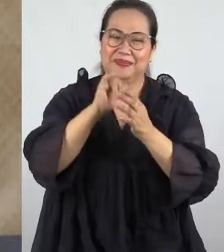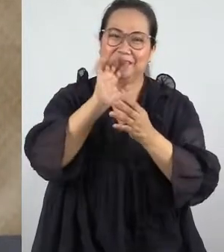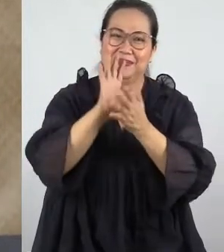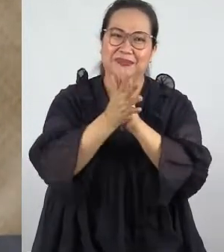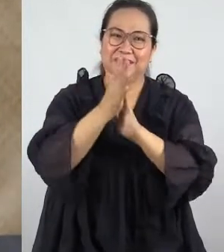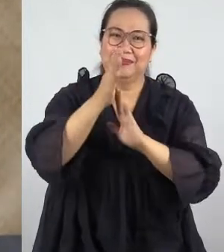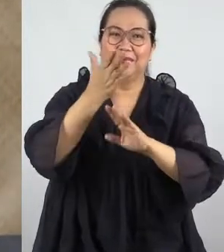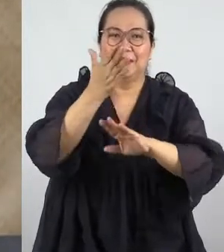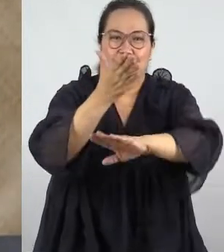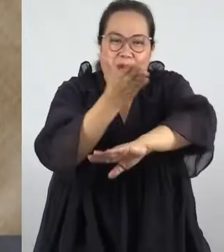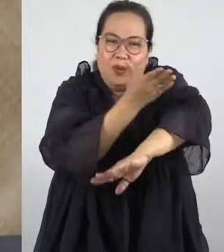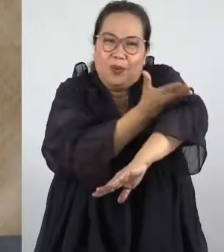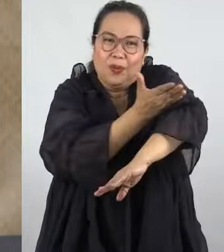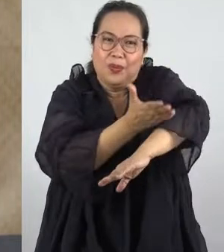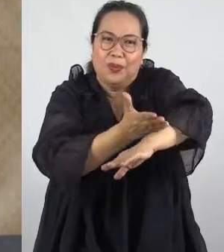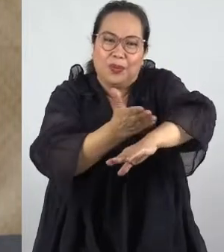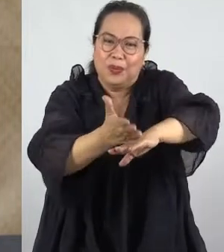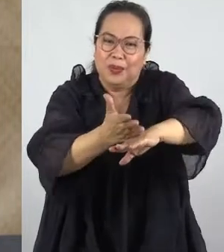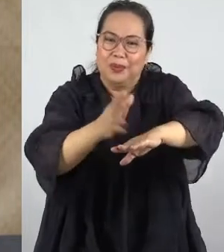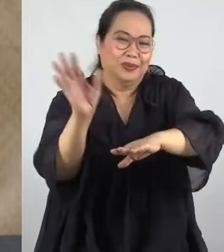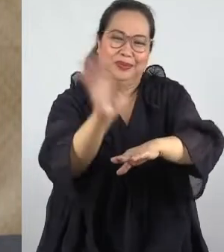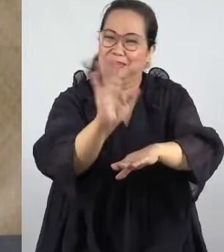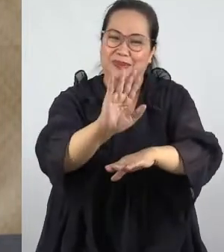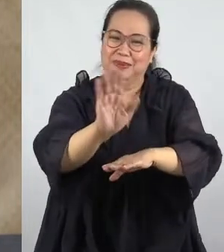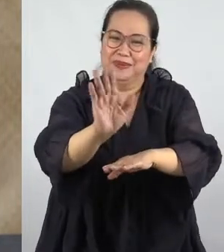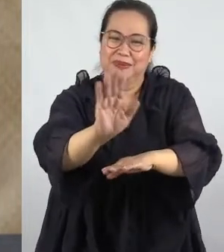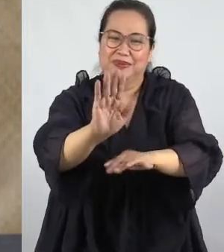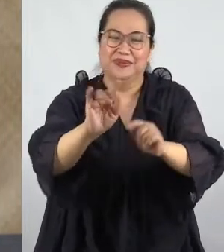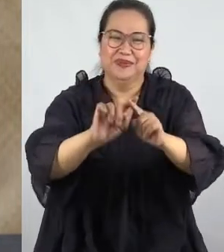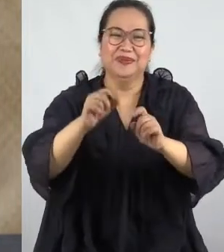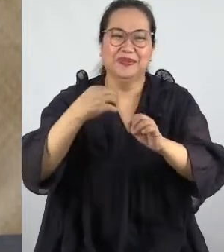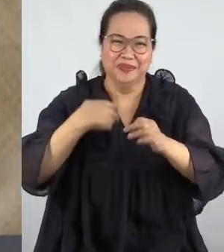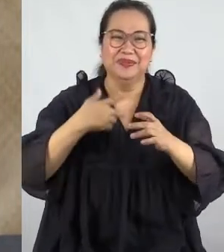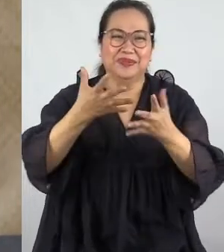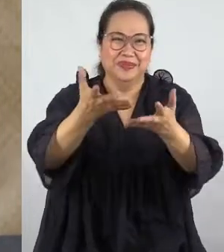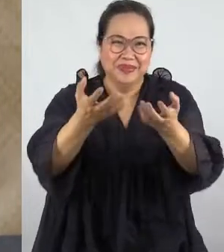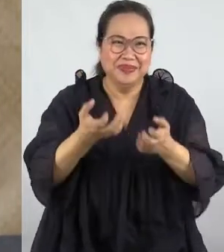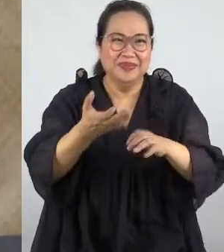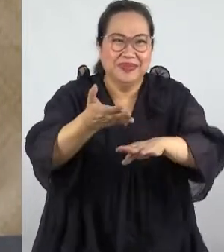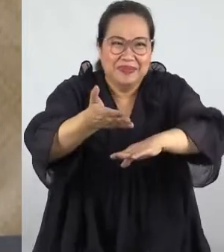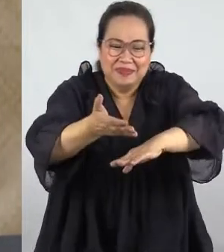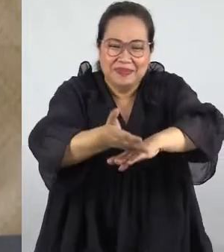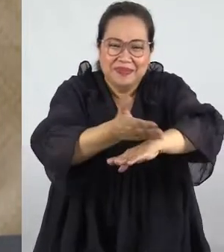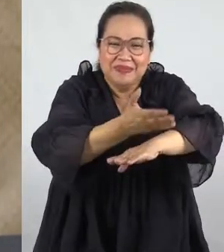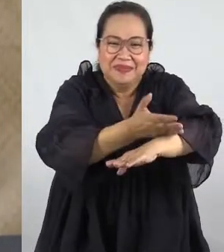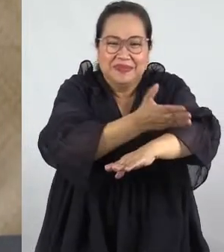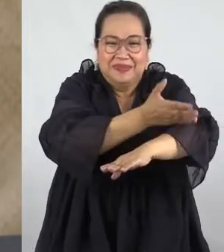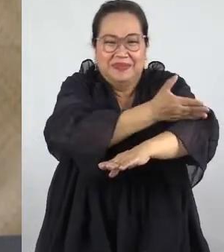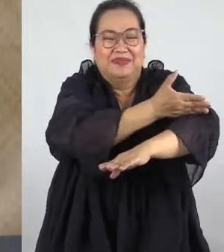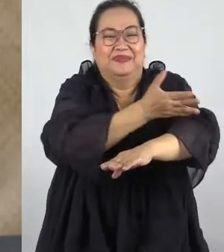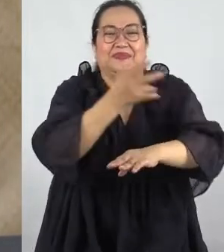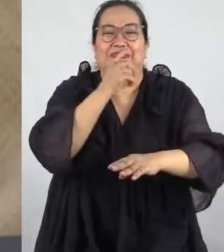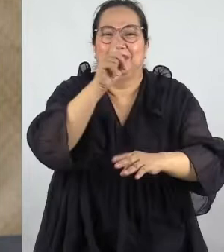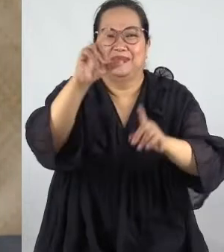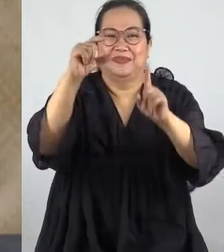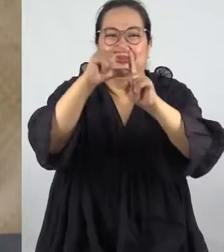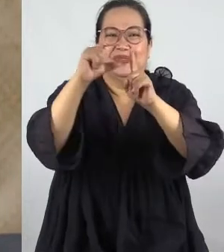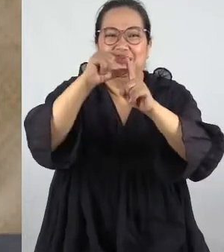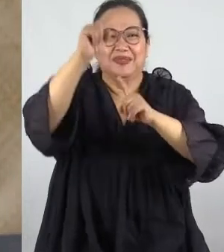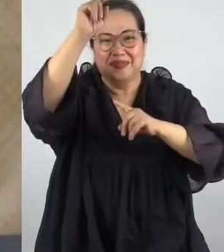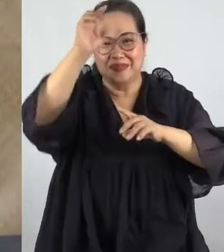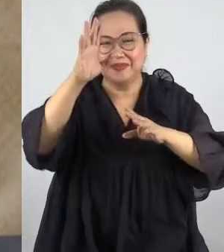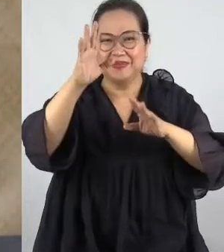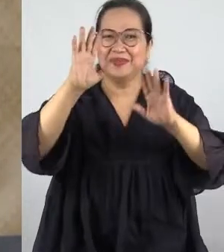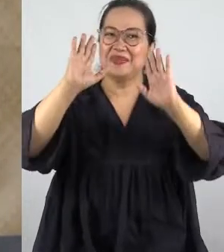ng paurong. No? At nawa ay sa pamamagitan ng salita ng Diyos, at sa kanyang